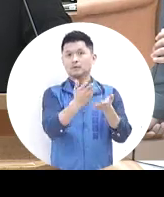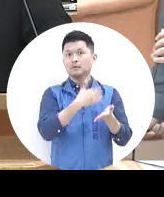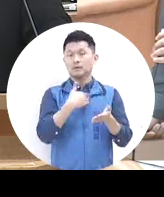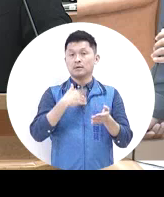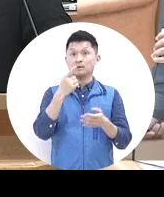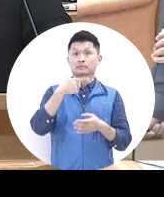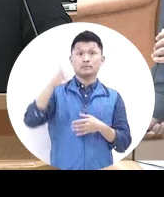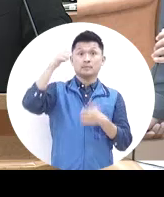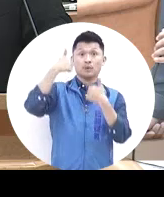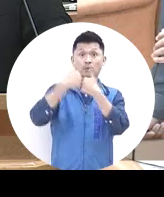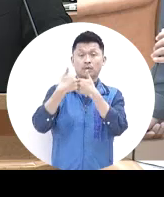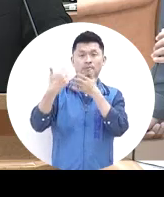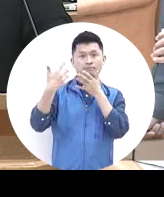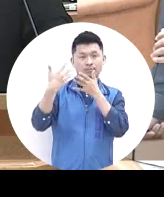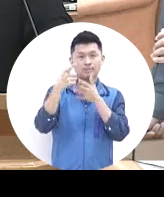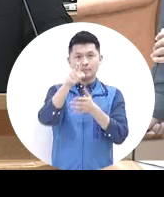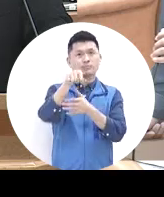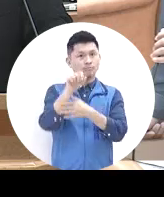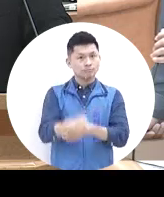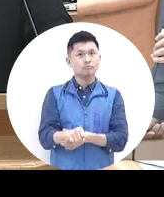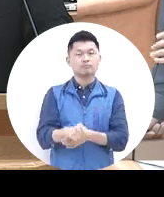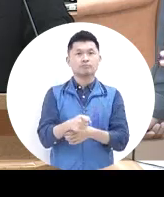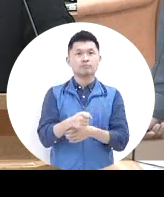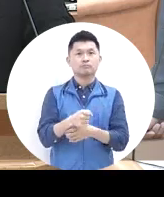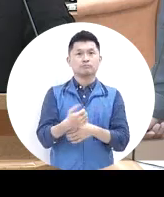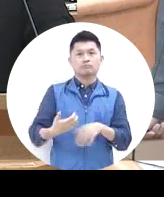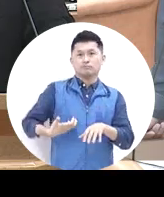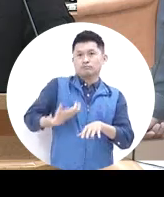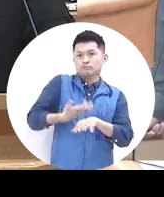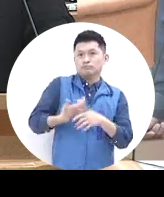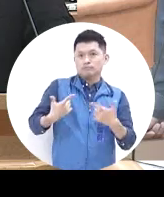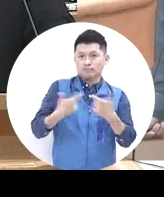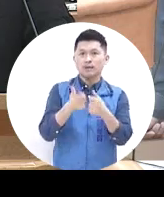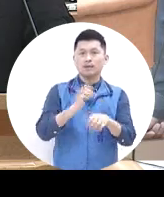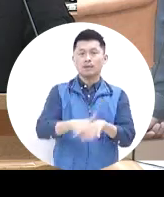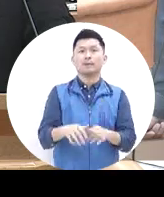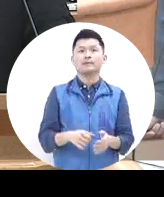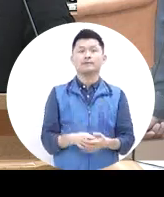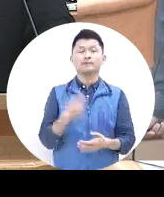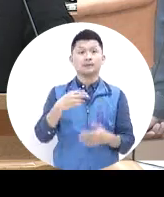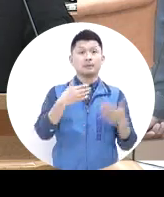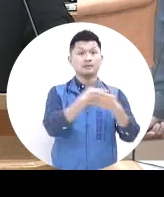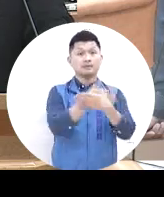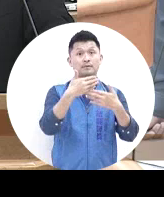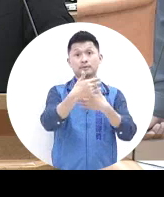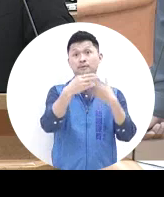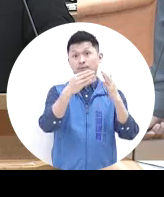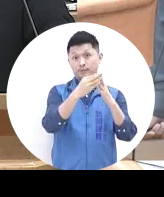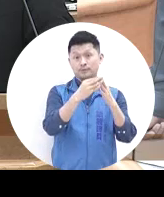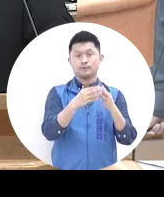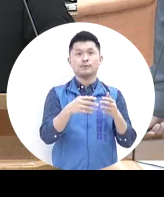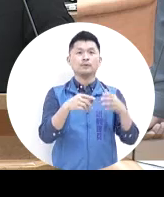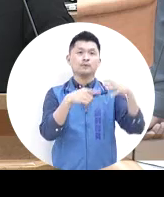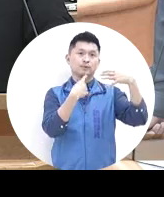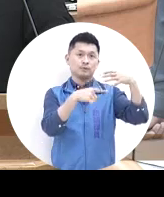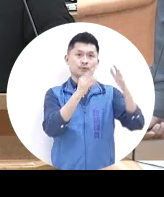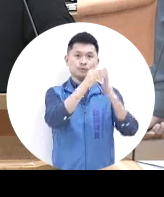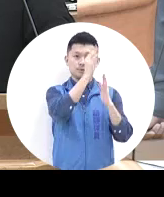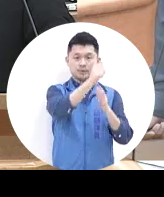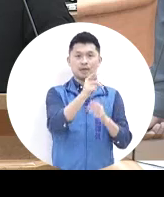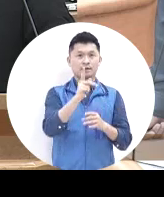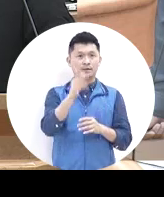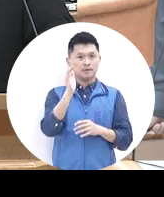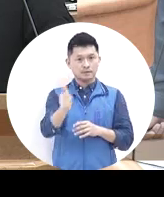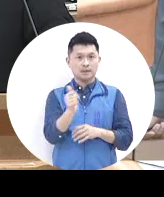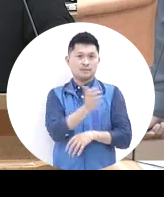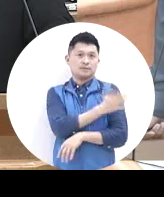在总咨询的时候，市长也承诺会全力来配合。啊，那也要感谢我们交通局，我们钟局长跟他的科长，我们的陈